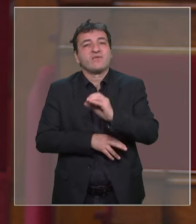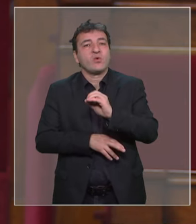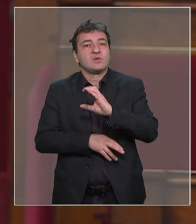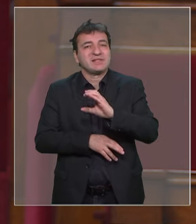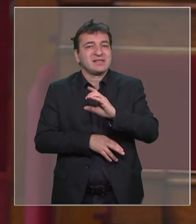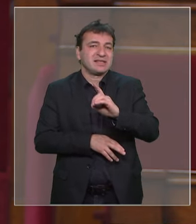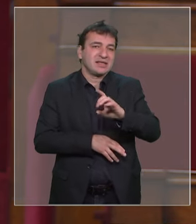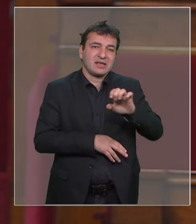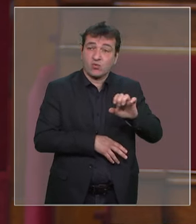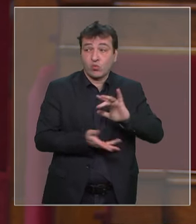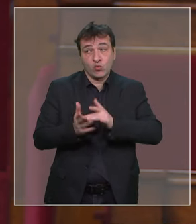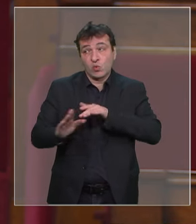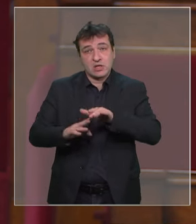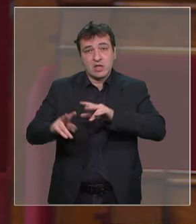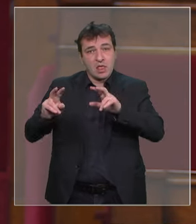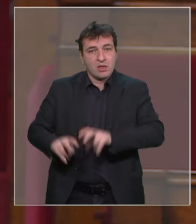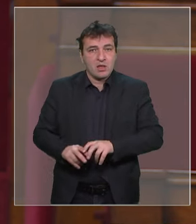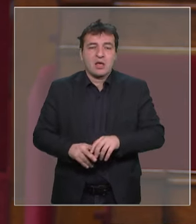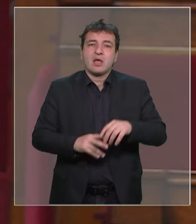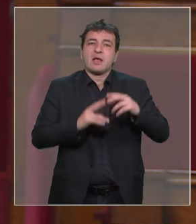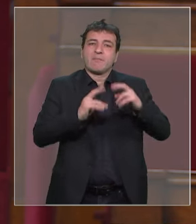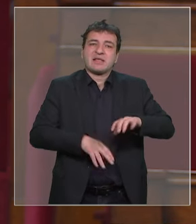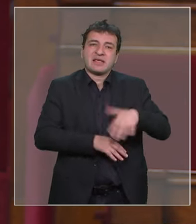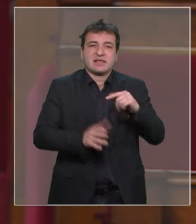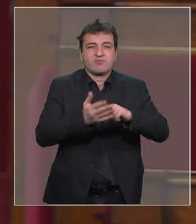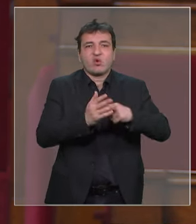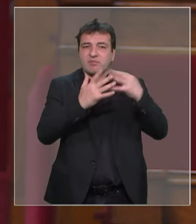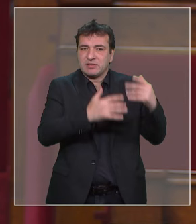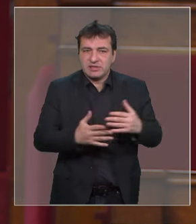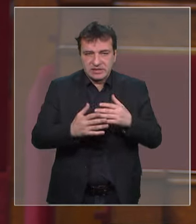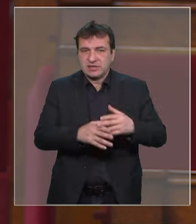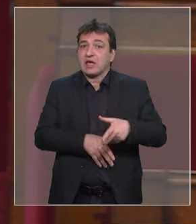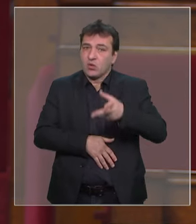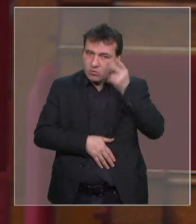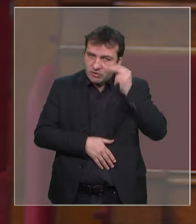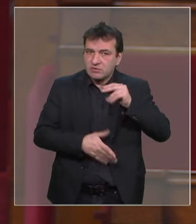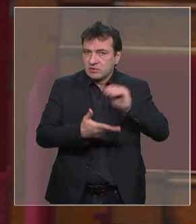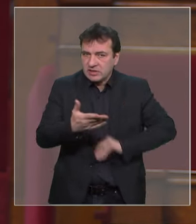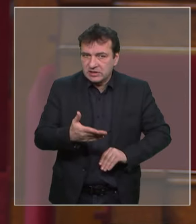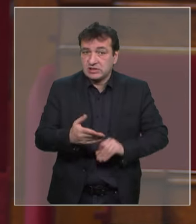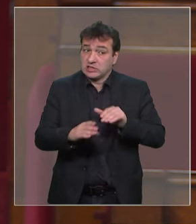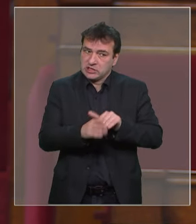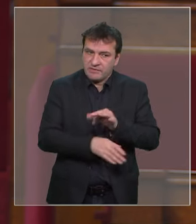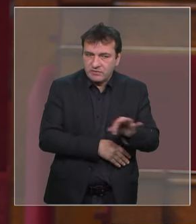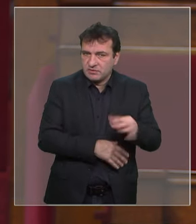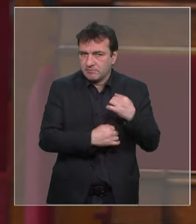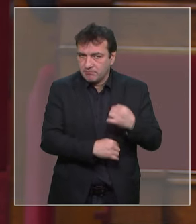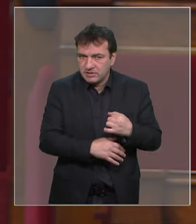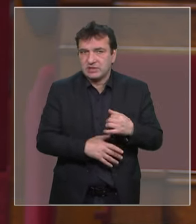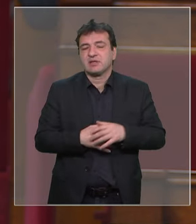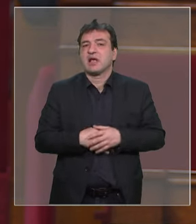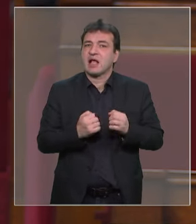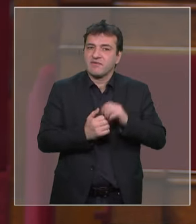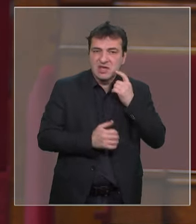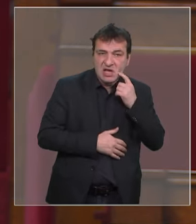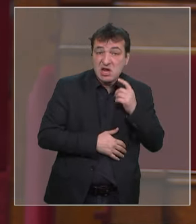de 15 points en mathématiques et de 10 points en compréhension et de l'écrit. Baisse encore plus marquée en France avec une proportion d'élèves peu performants qui progresse,